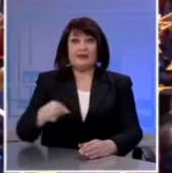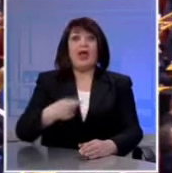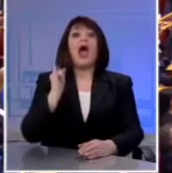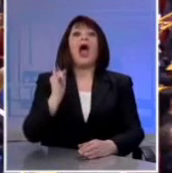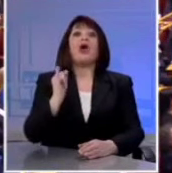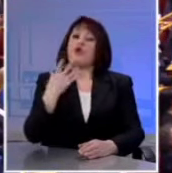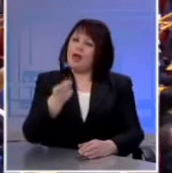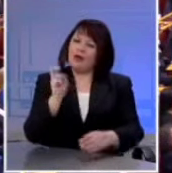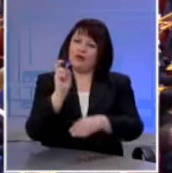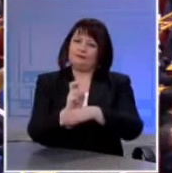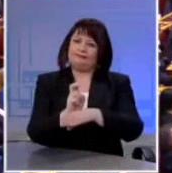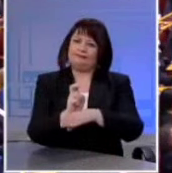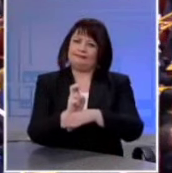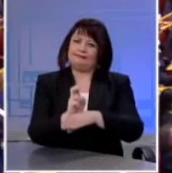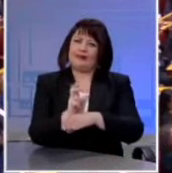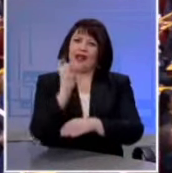πει.